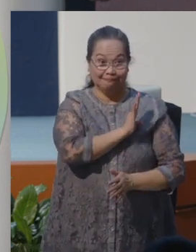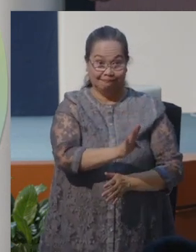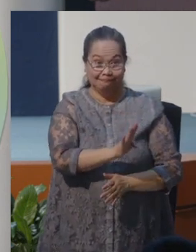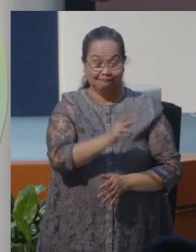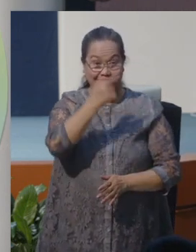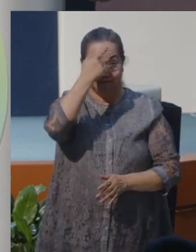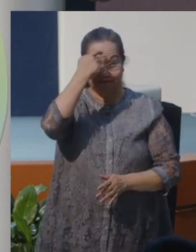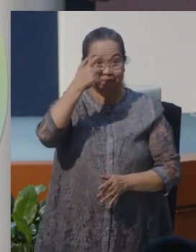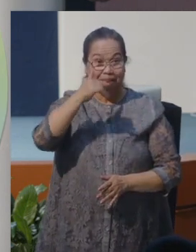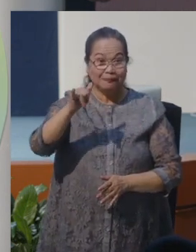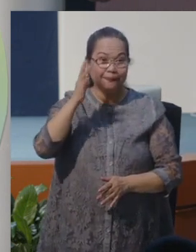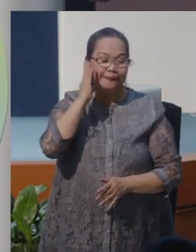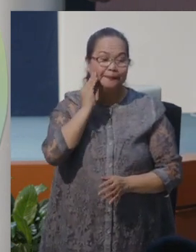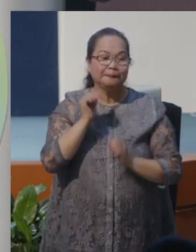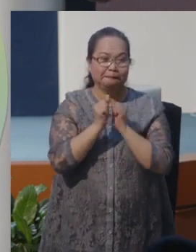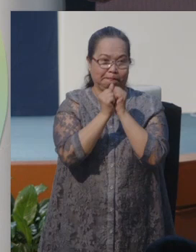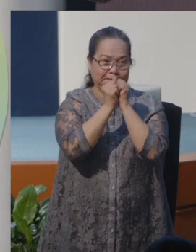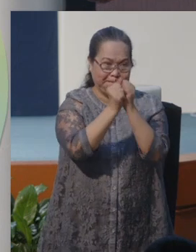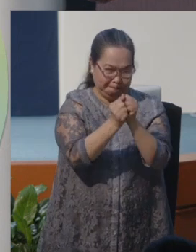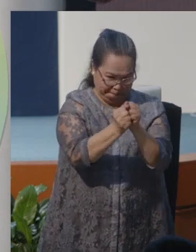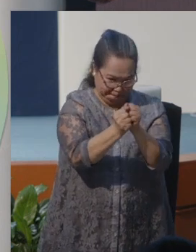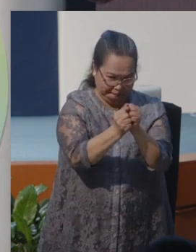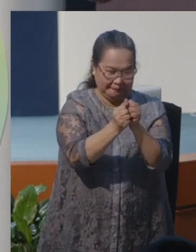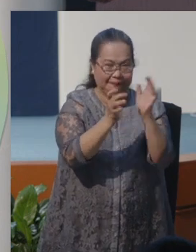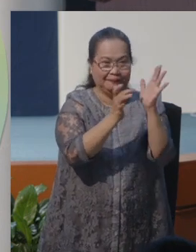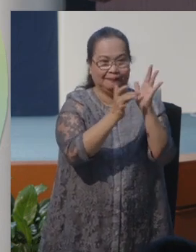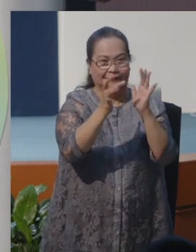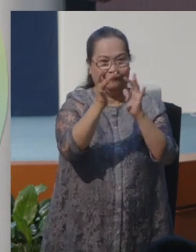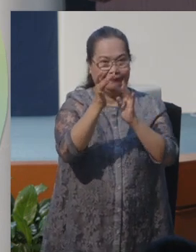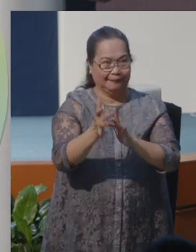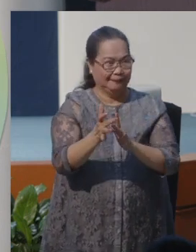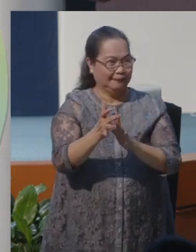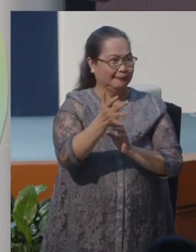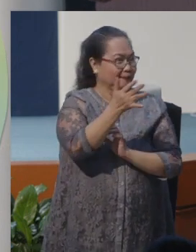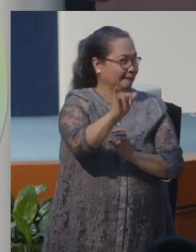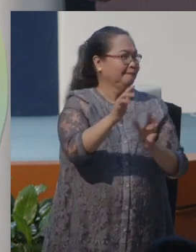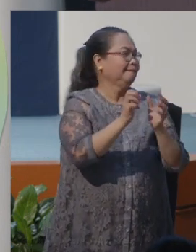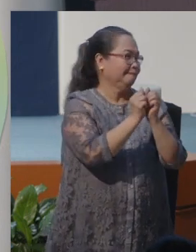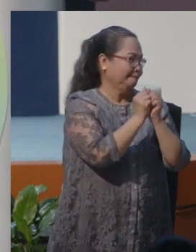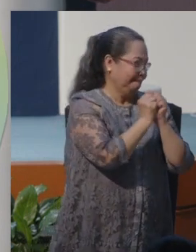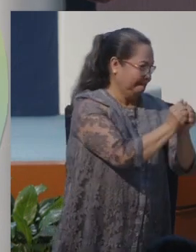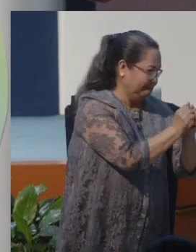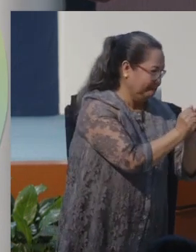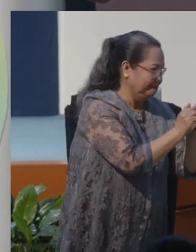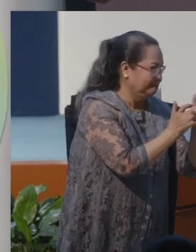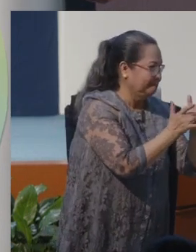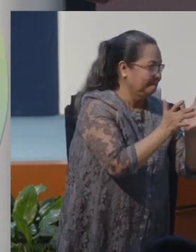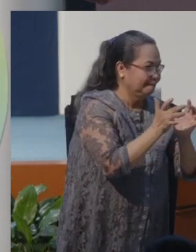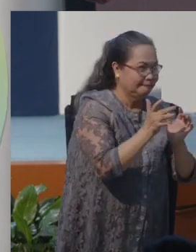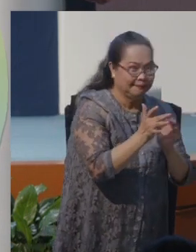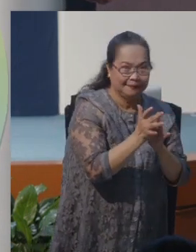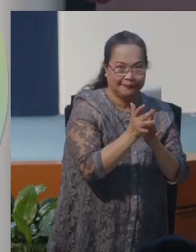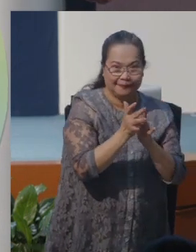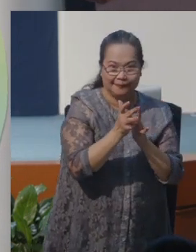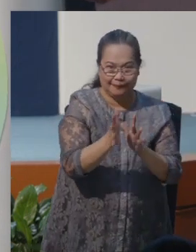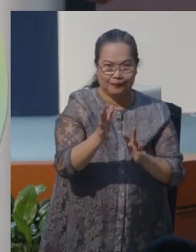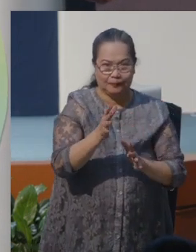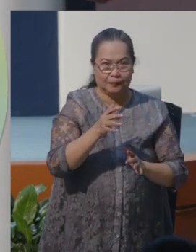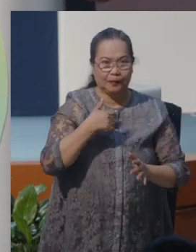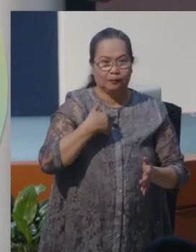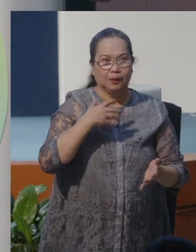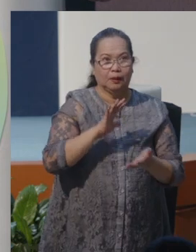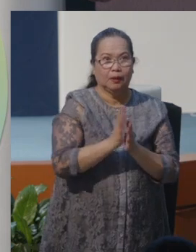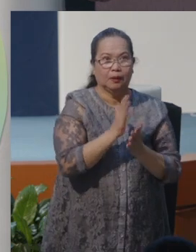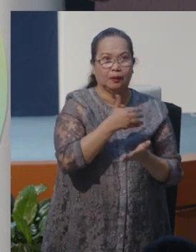with Jesus. Kaya sila naging magaling dahil they were with Jesus. Sila na mahina ang loob,